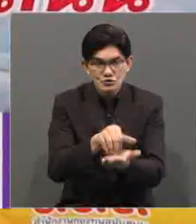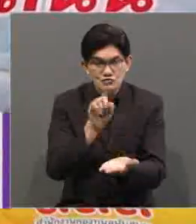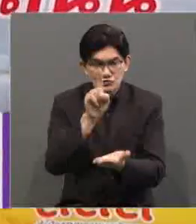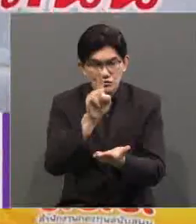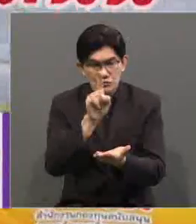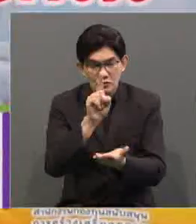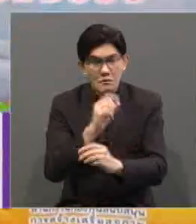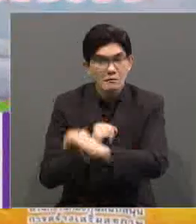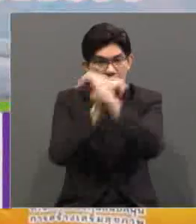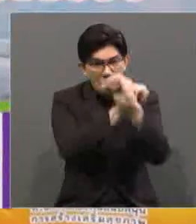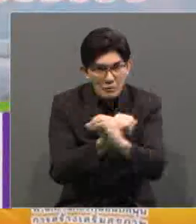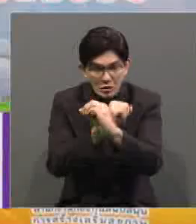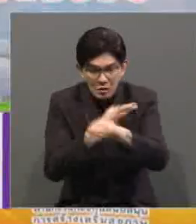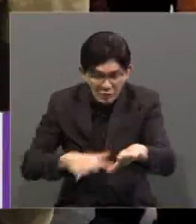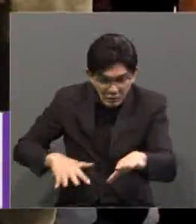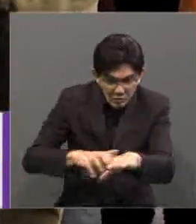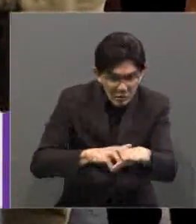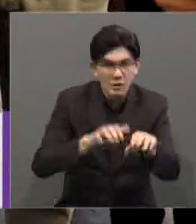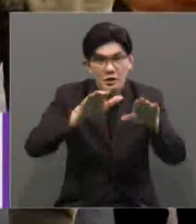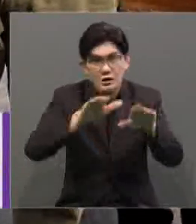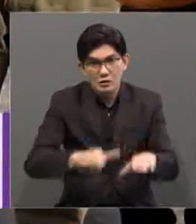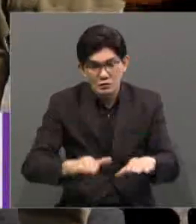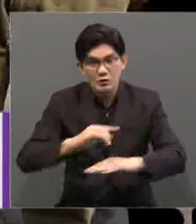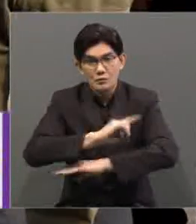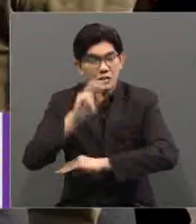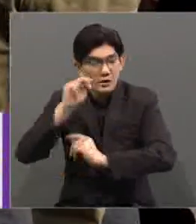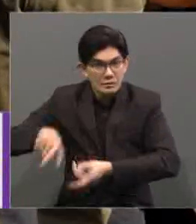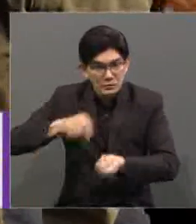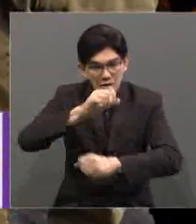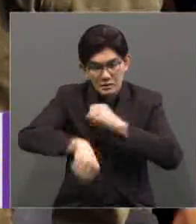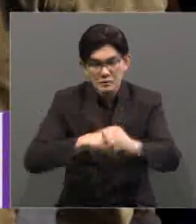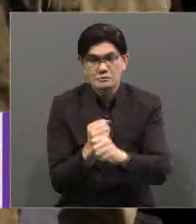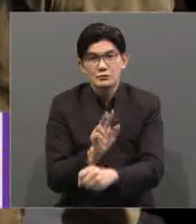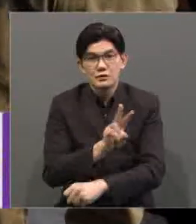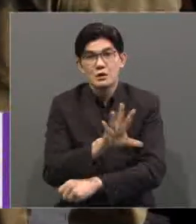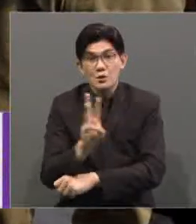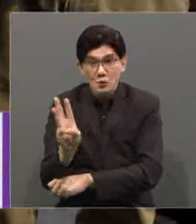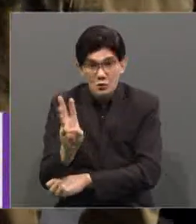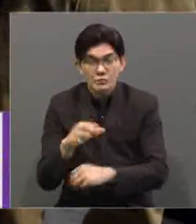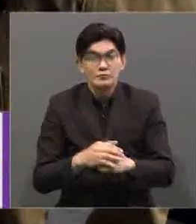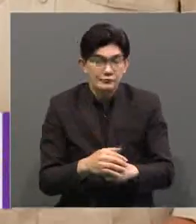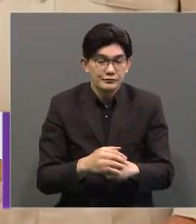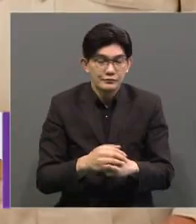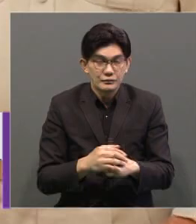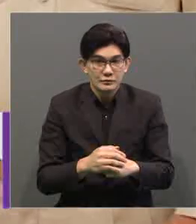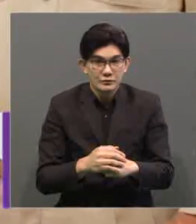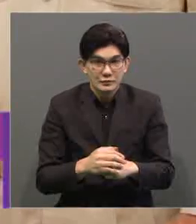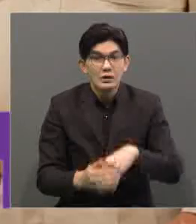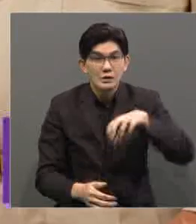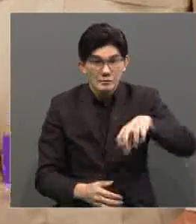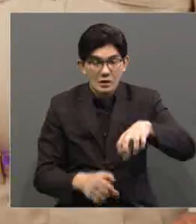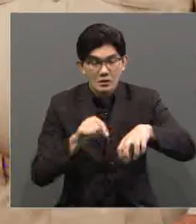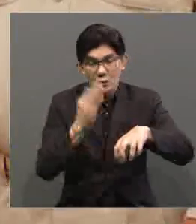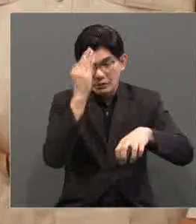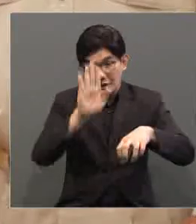ร่วมป้องกันและลดอุบัติเหตุทางถนนช่วงเทศกาลสงกรานต์ปี 2566นะครับที่บริเวณหน้าพุทธอุทยาน